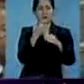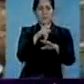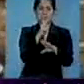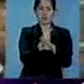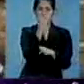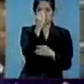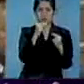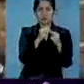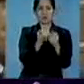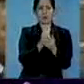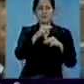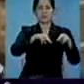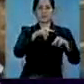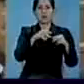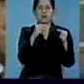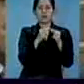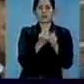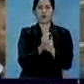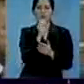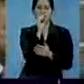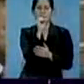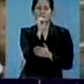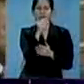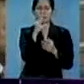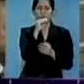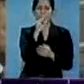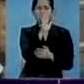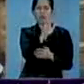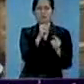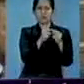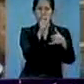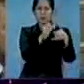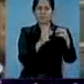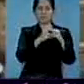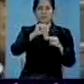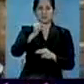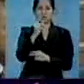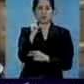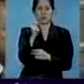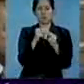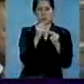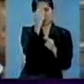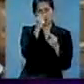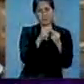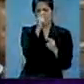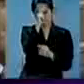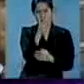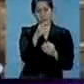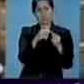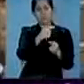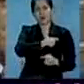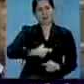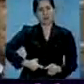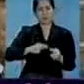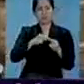คุมคำพูดของท่านคุณจตุพรนะครับยกตัวอย่างให้ก้าวล่วงมากไปกว่านี้กับเรื่องที่เป็นละเอียดอ่อนต่อจิตใจของคนไท